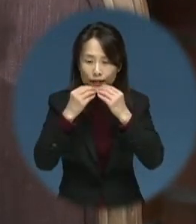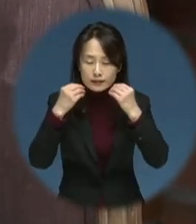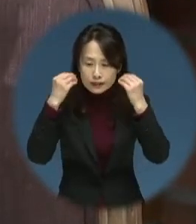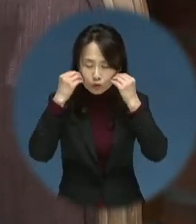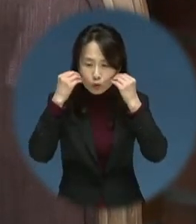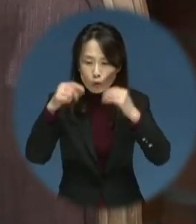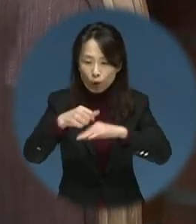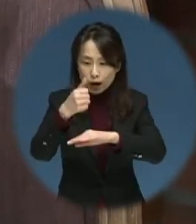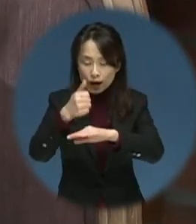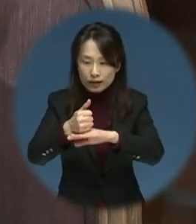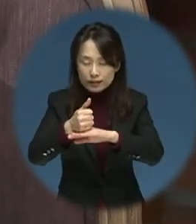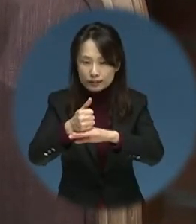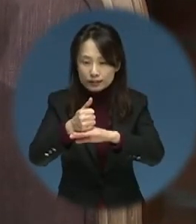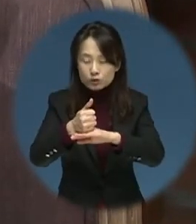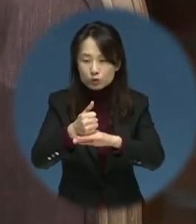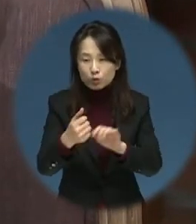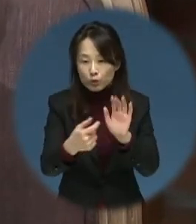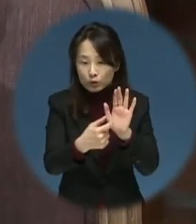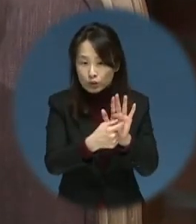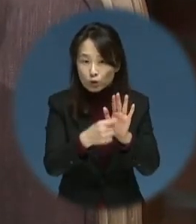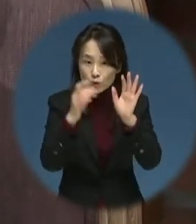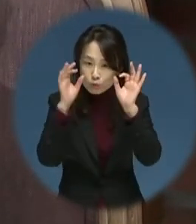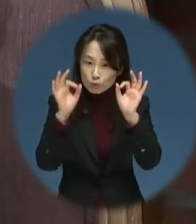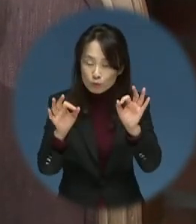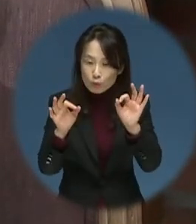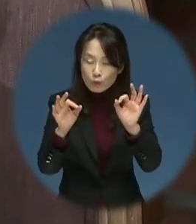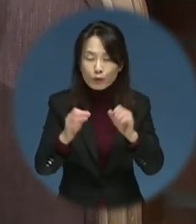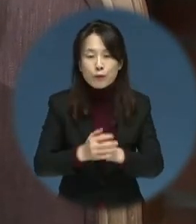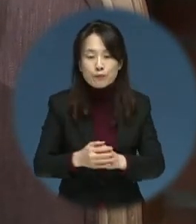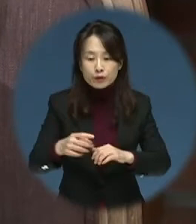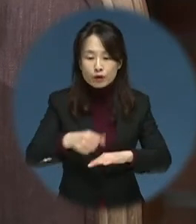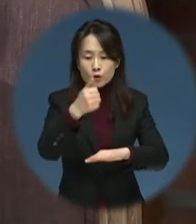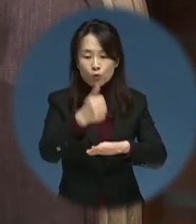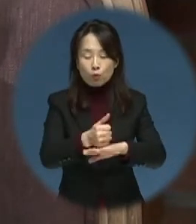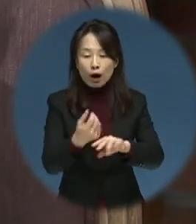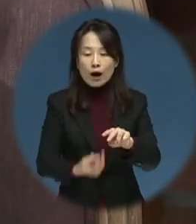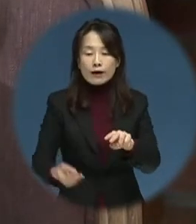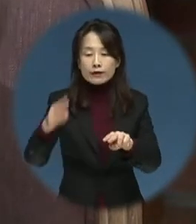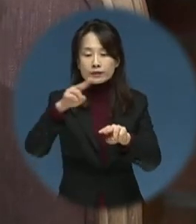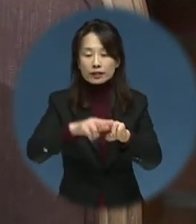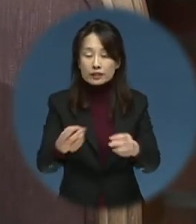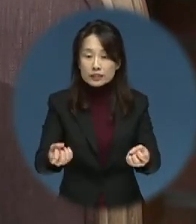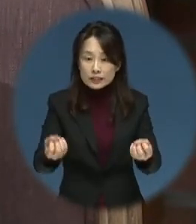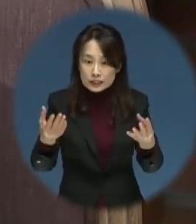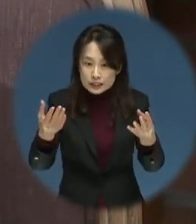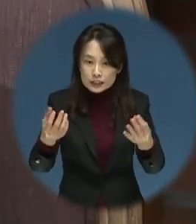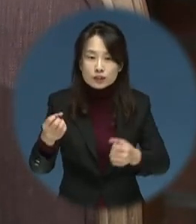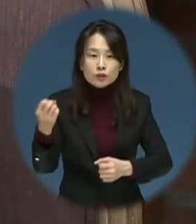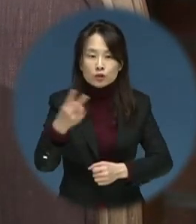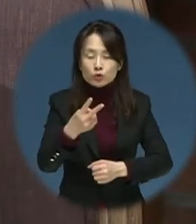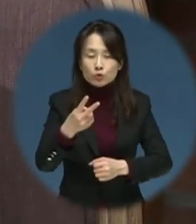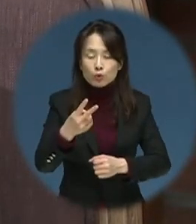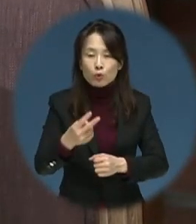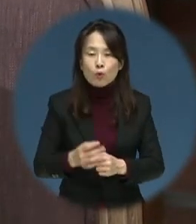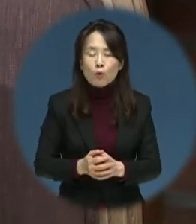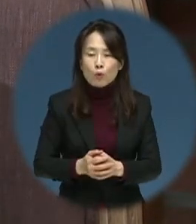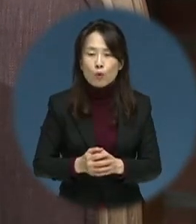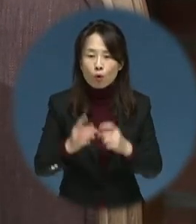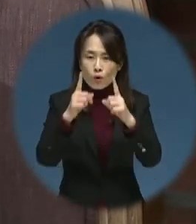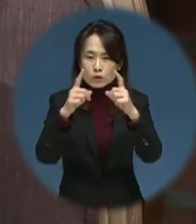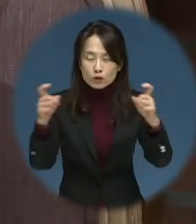어떤 즉위식이나 또 신년하례 동지 만궐례 일년을 마무리하는 궁중 공식